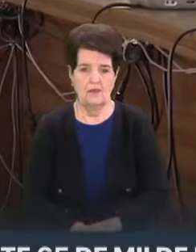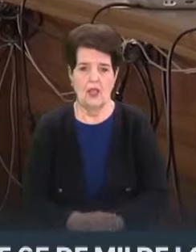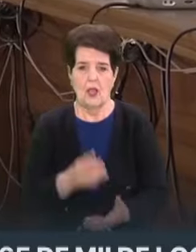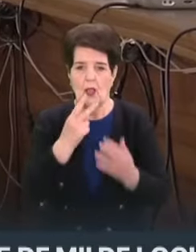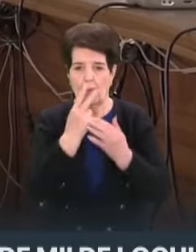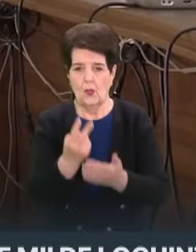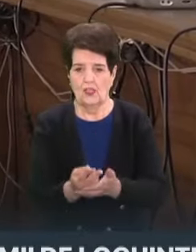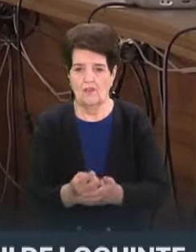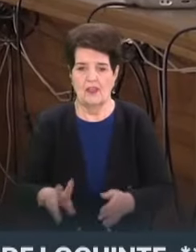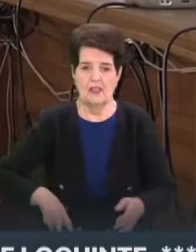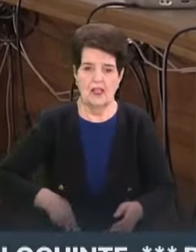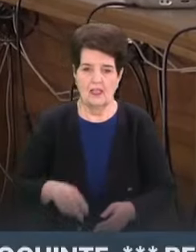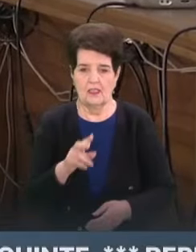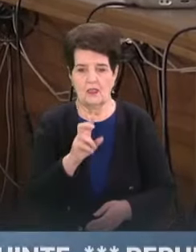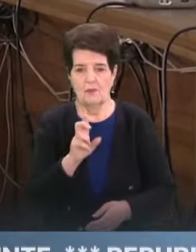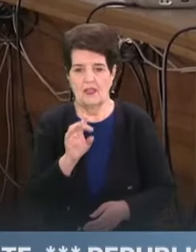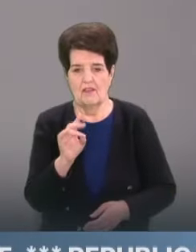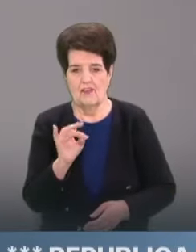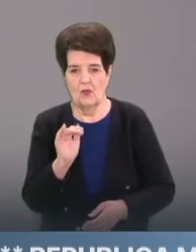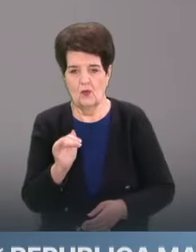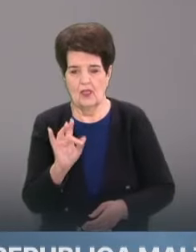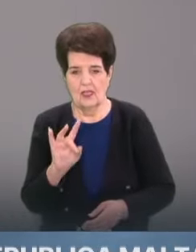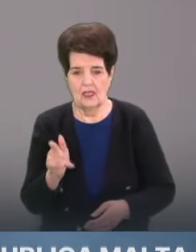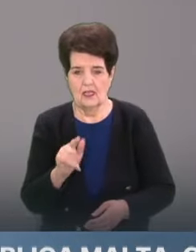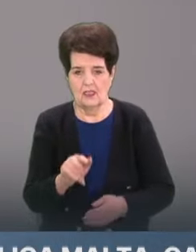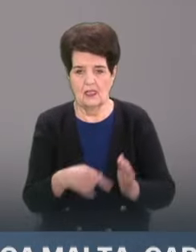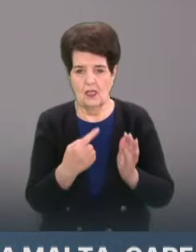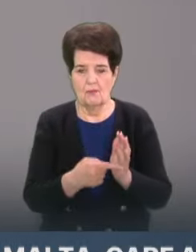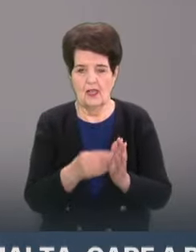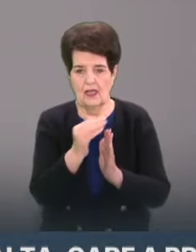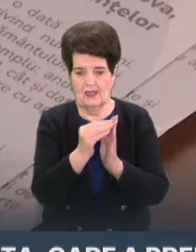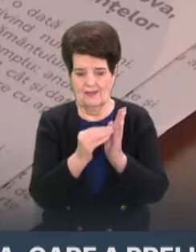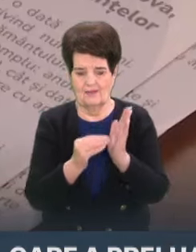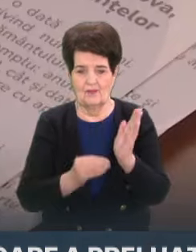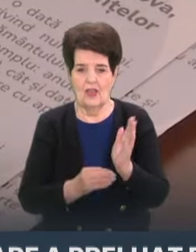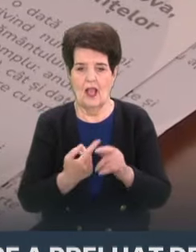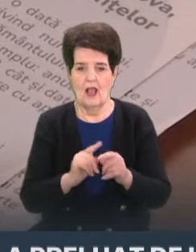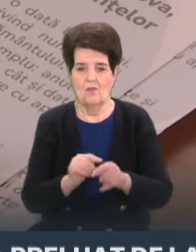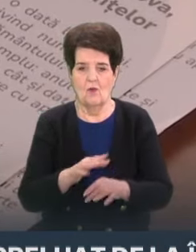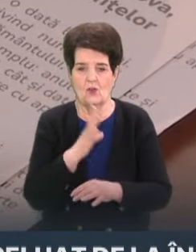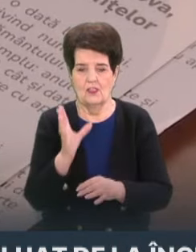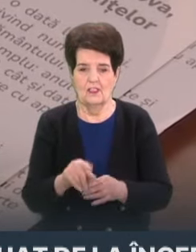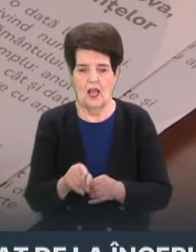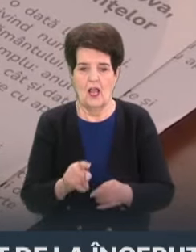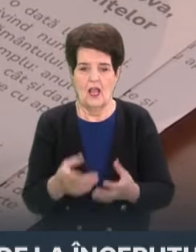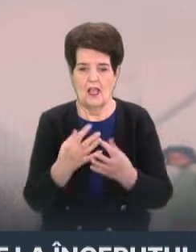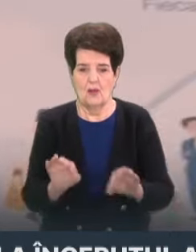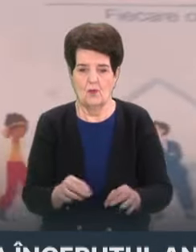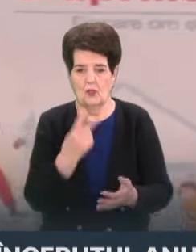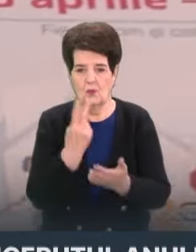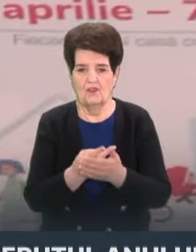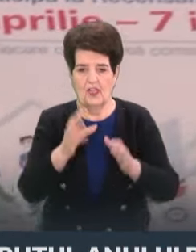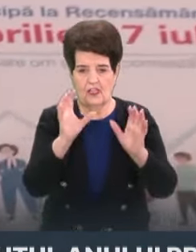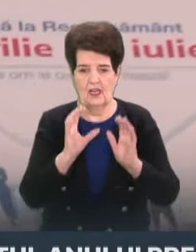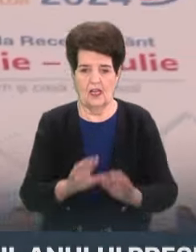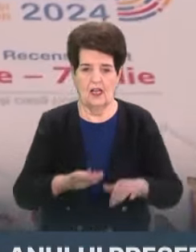Potrivit directorului BNS Oleg Cara, subiectele și întrebările din chestionarele de recensământ au fost elaborate în conformitate cu prevederile legale